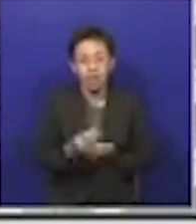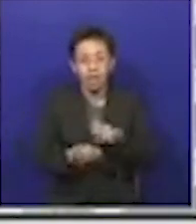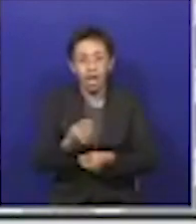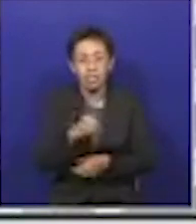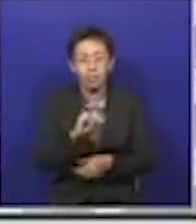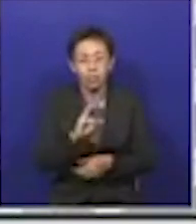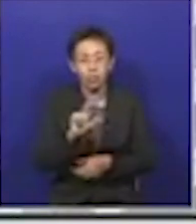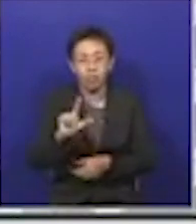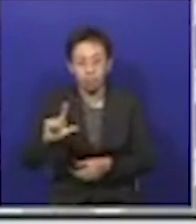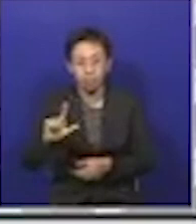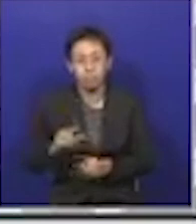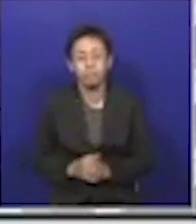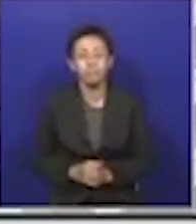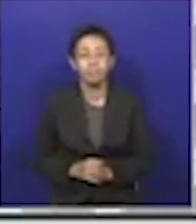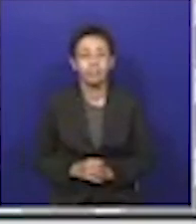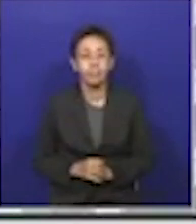ล้านล้าน